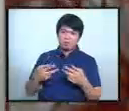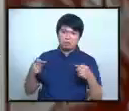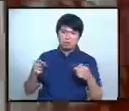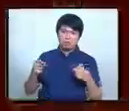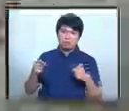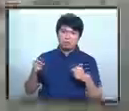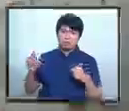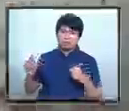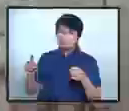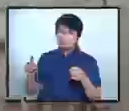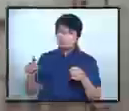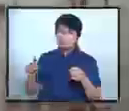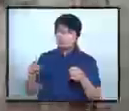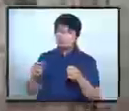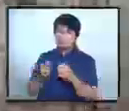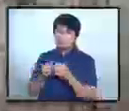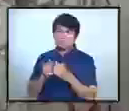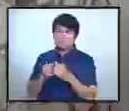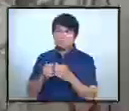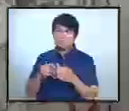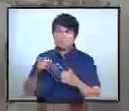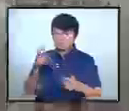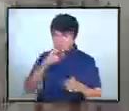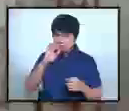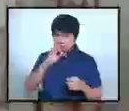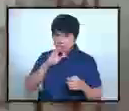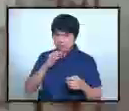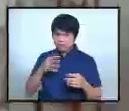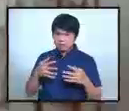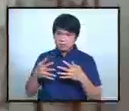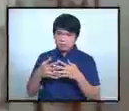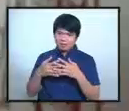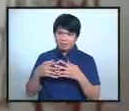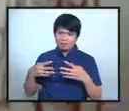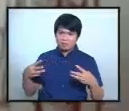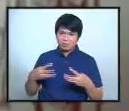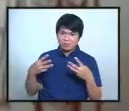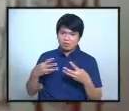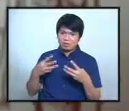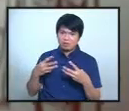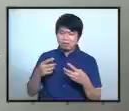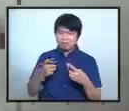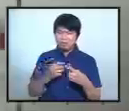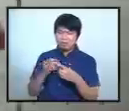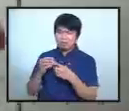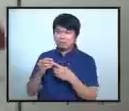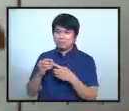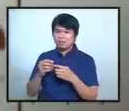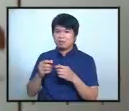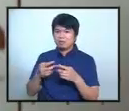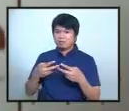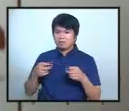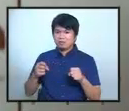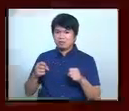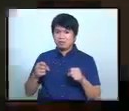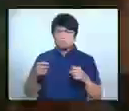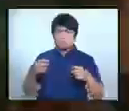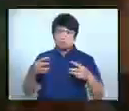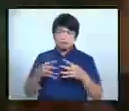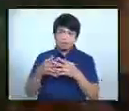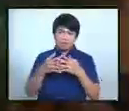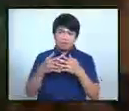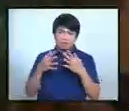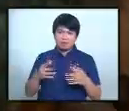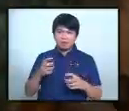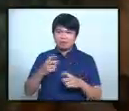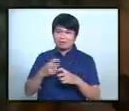noong Filipino-American War. At sa Batangas, buong tapang na pinamunuan ang guerrilla warfare laban sa mga hukbong Amerikano. Hirap siyang mahuli ng